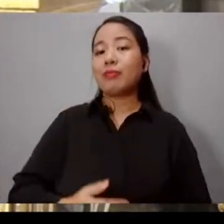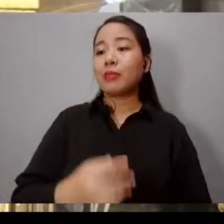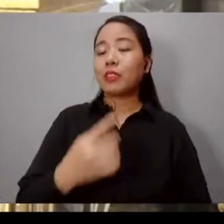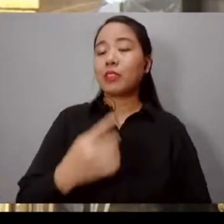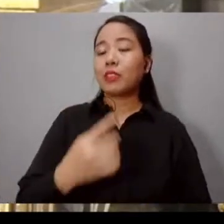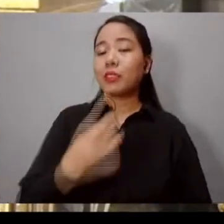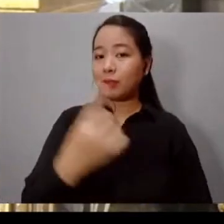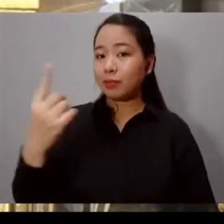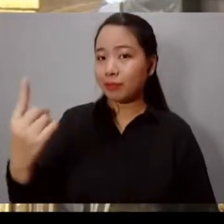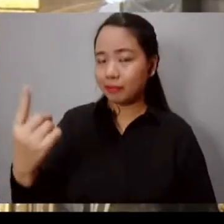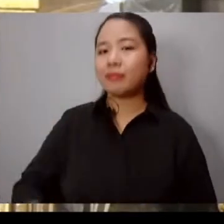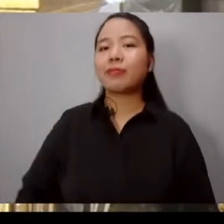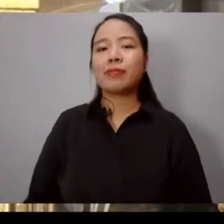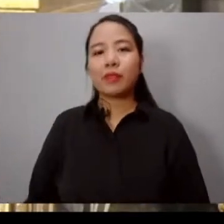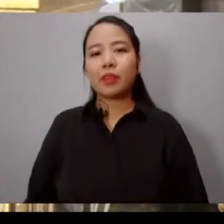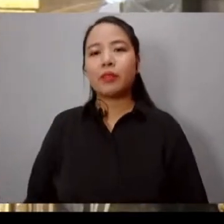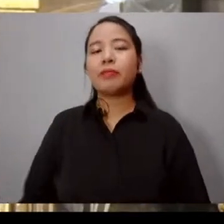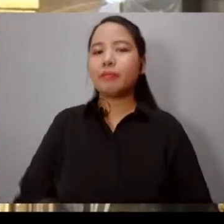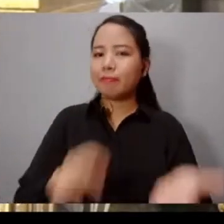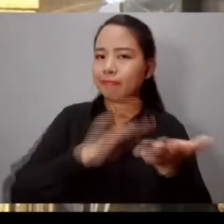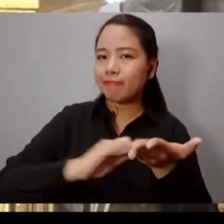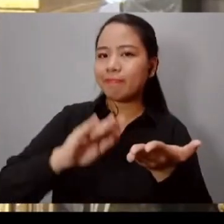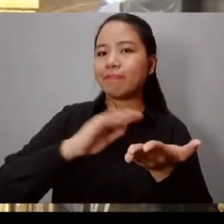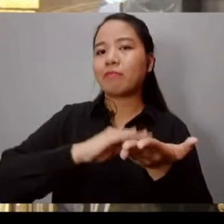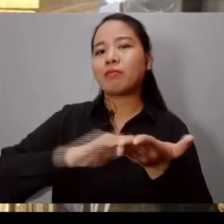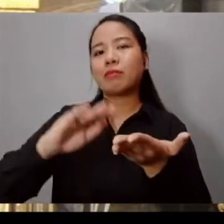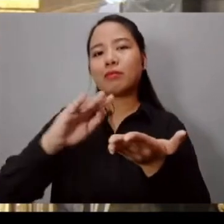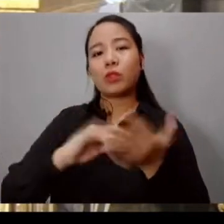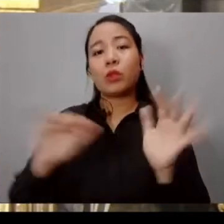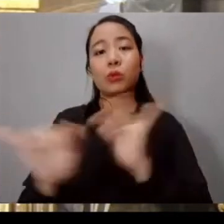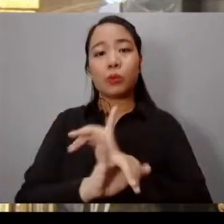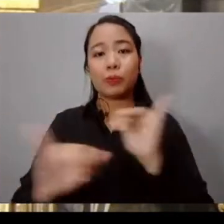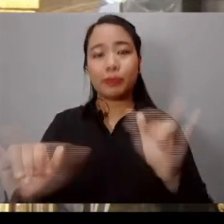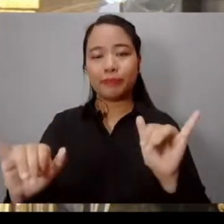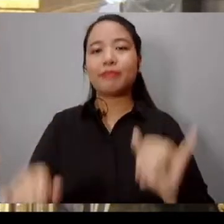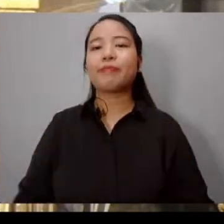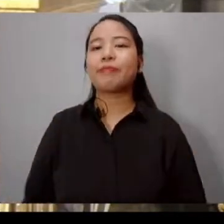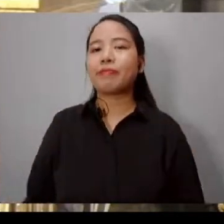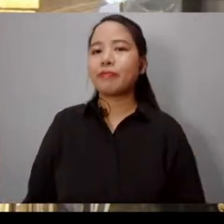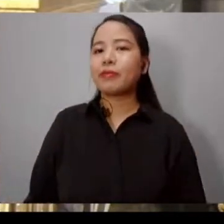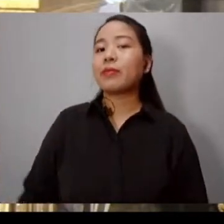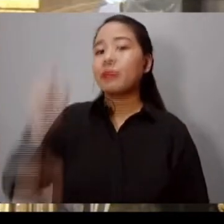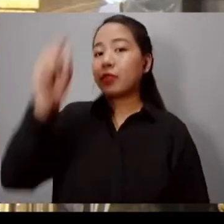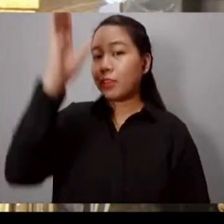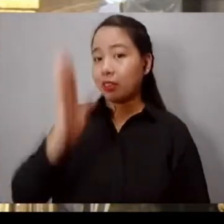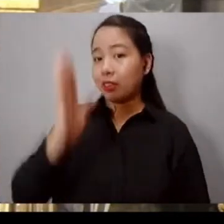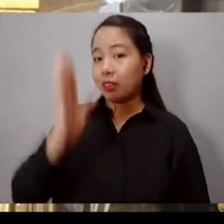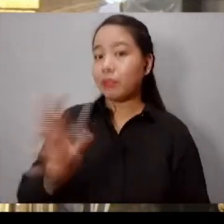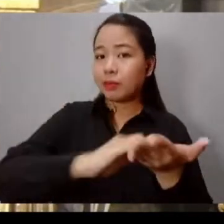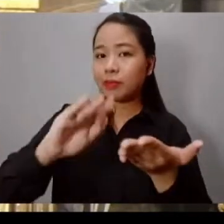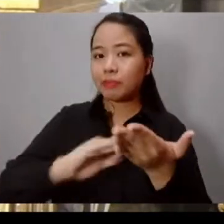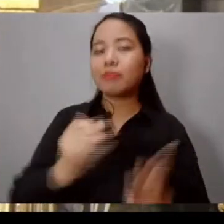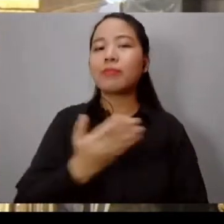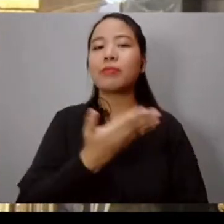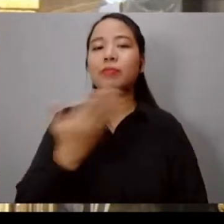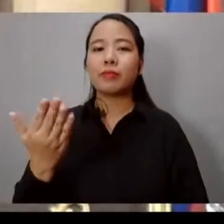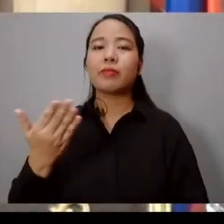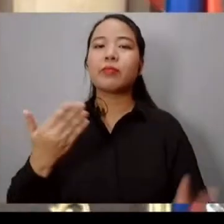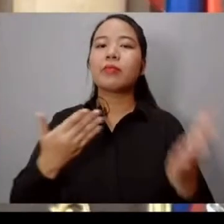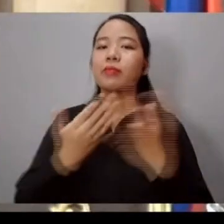at magpatawaran tulad ng pagpapatawad sa inyo ng Diyos sa pamagitan ni